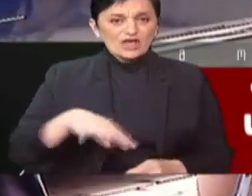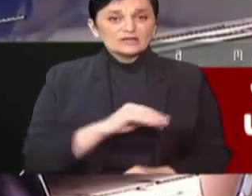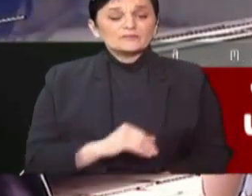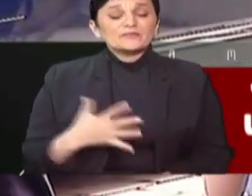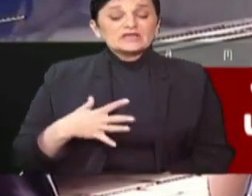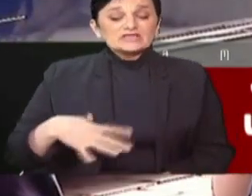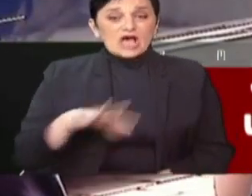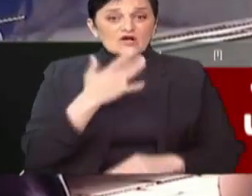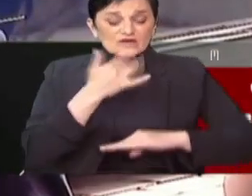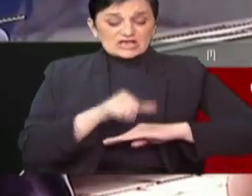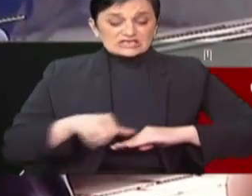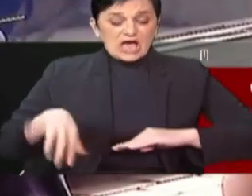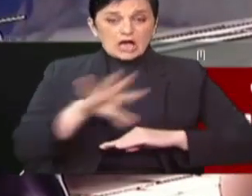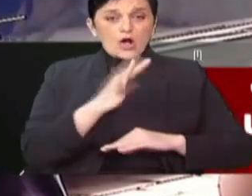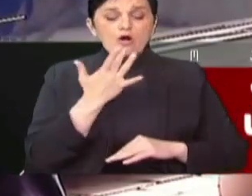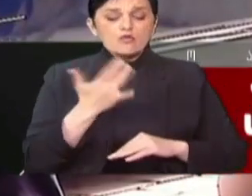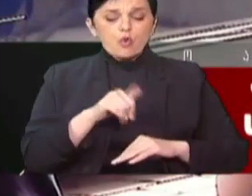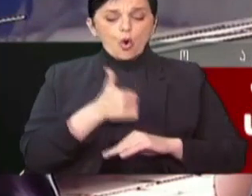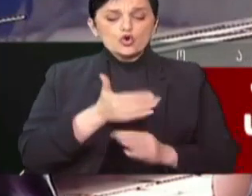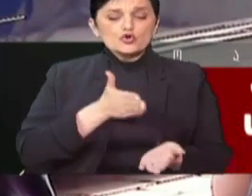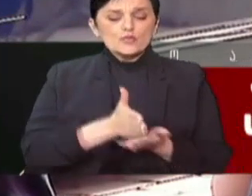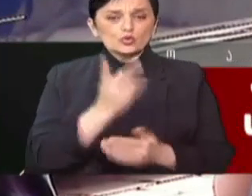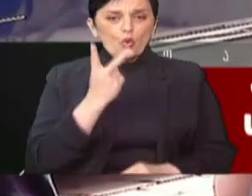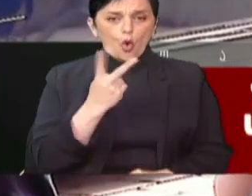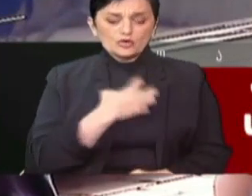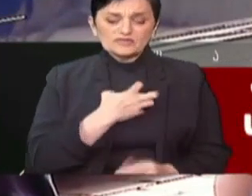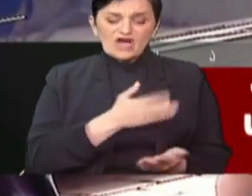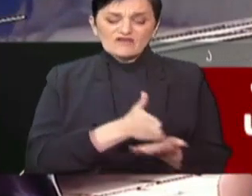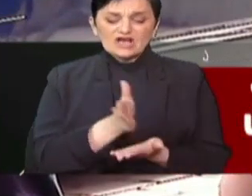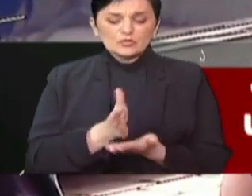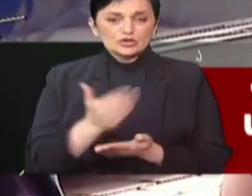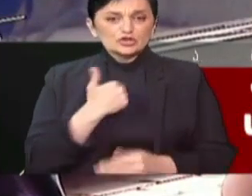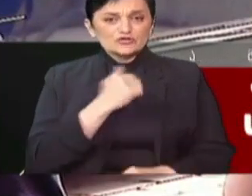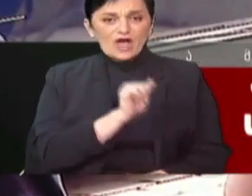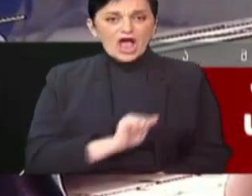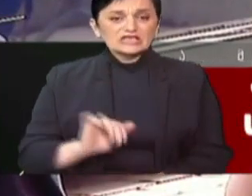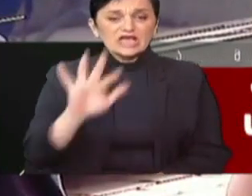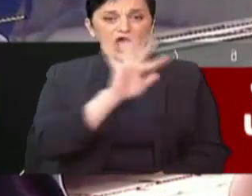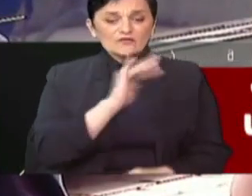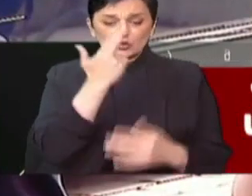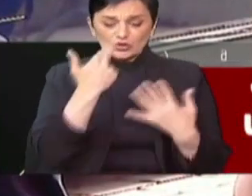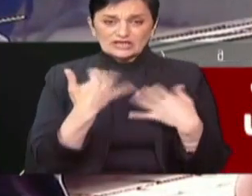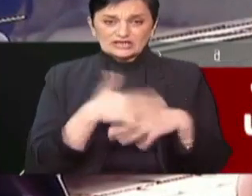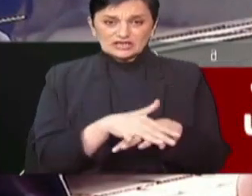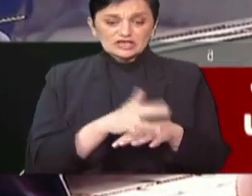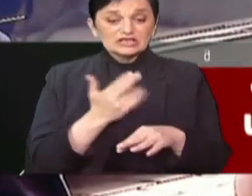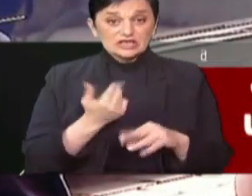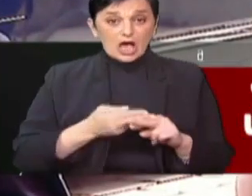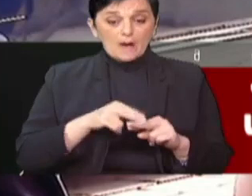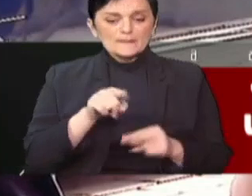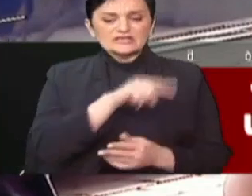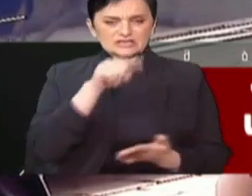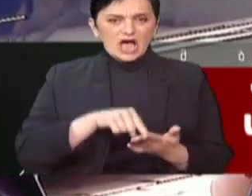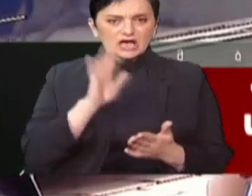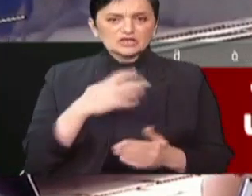საქართველოს საგარეო პოლიტიკური პრიორიტეტები არის ორი მთავარი მიმართულება, ეს არის ჩვენი ევროპული და ევროატლანტიკური ინტეგრაცია და სწორედ ამ საკითხებზე